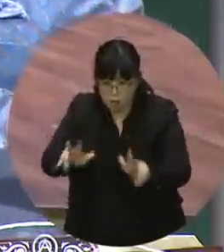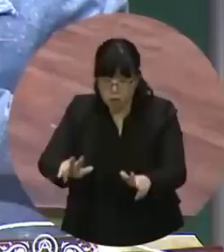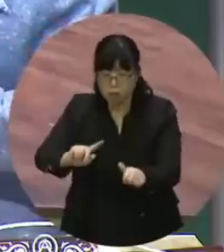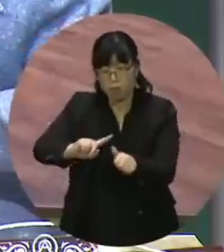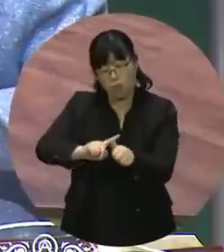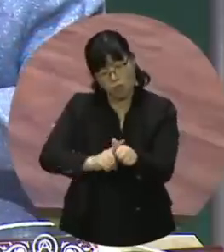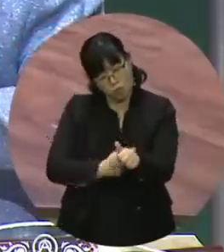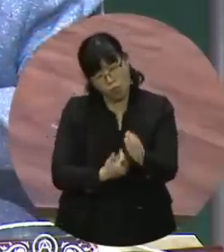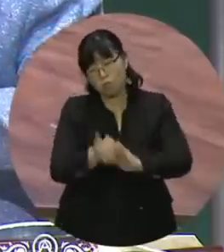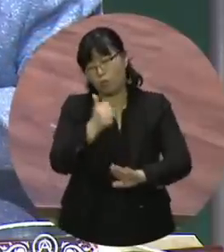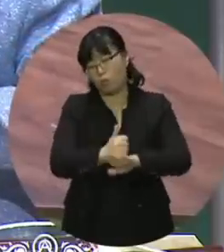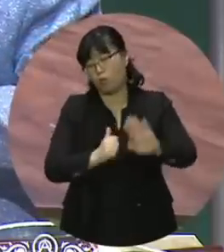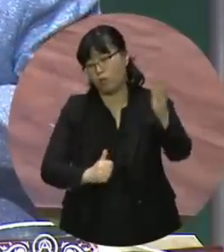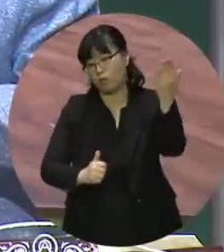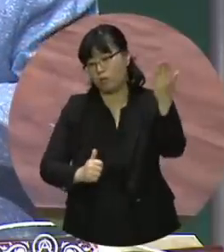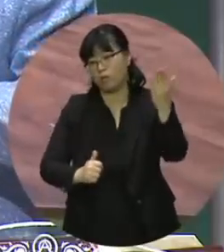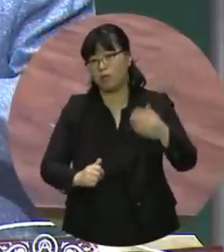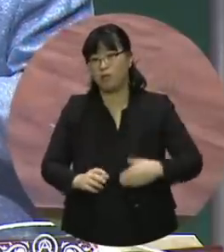헌신해라.